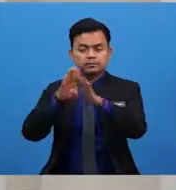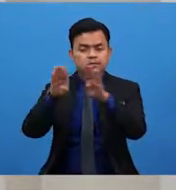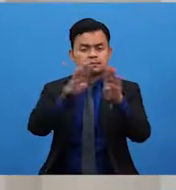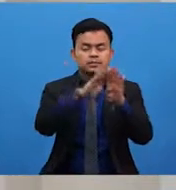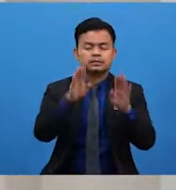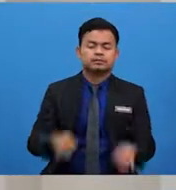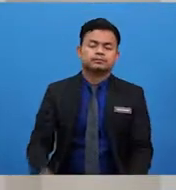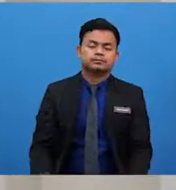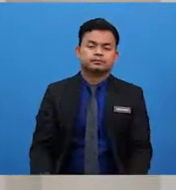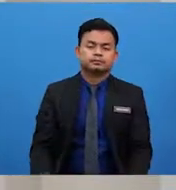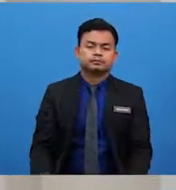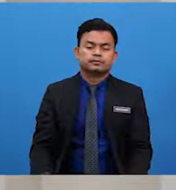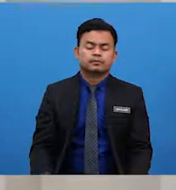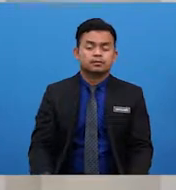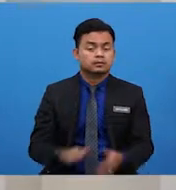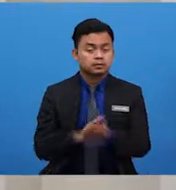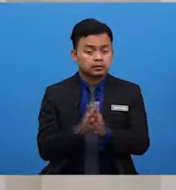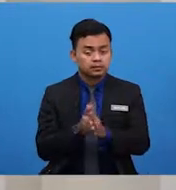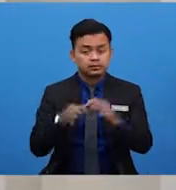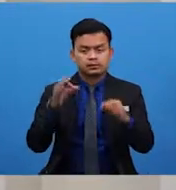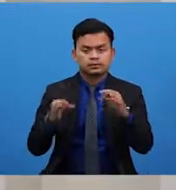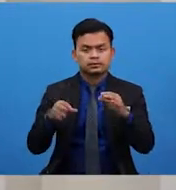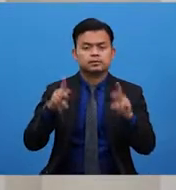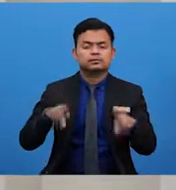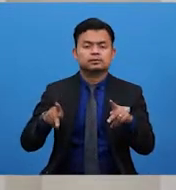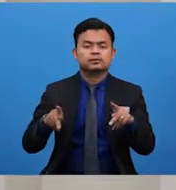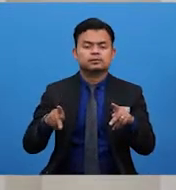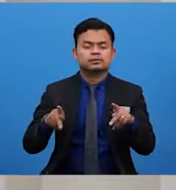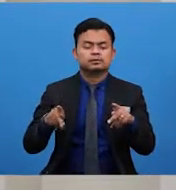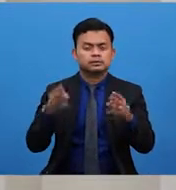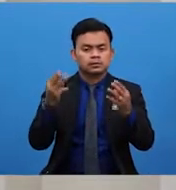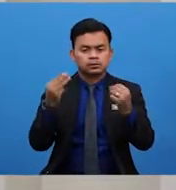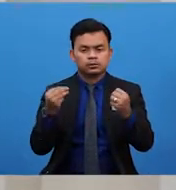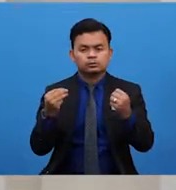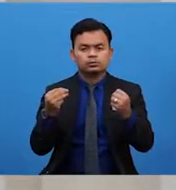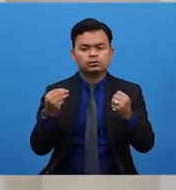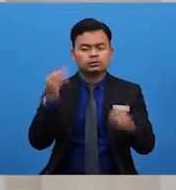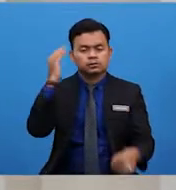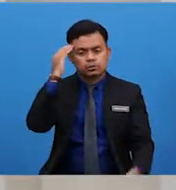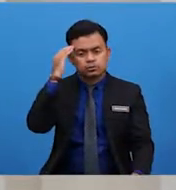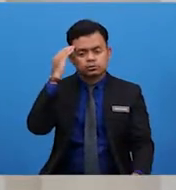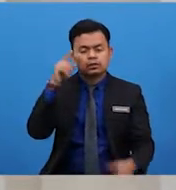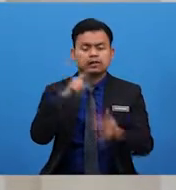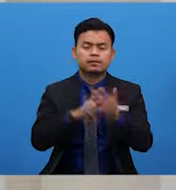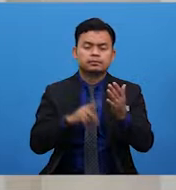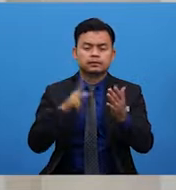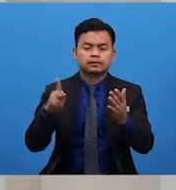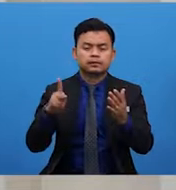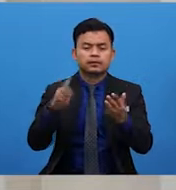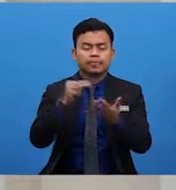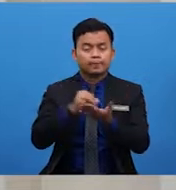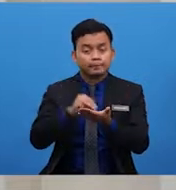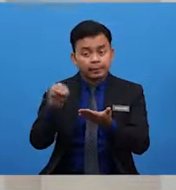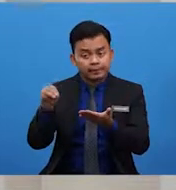tahu lebih lanjut ke Mungkin cukup lebih contoh lebih jelas lagi tentang gabungan gabungan diantara media